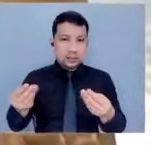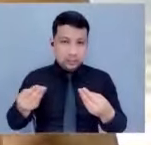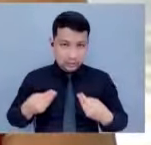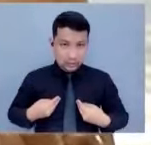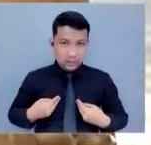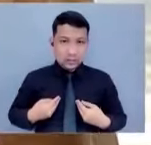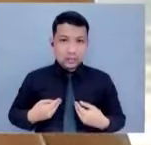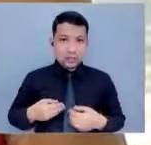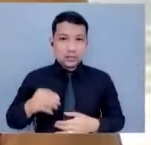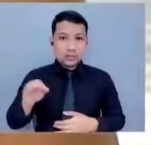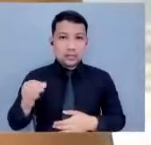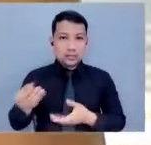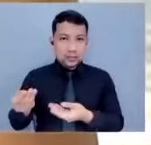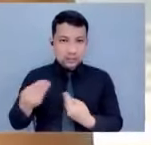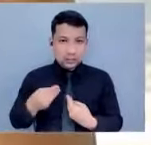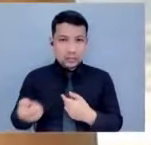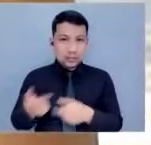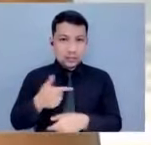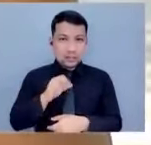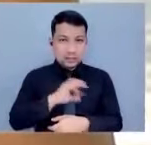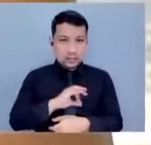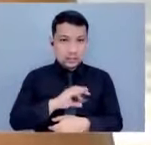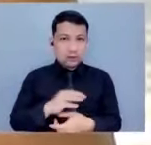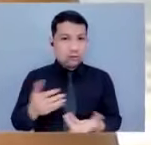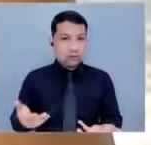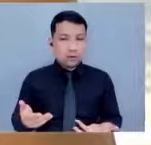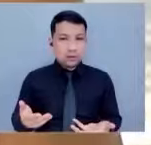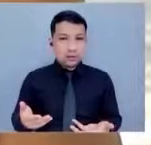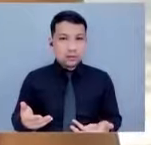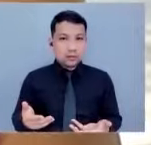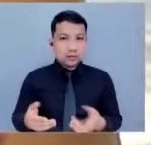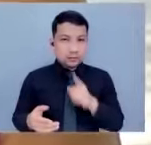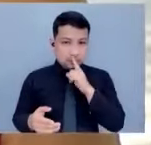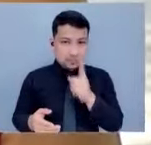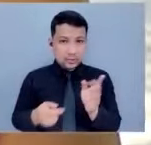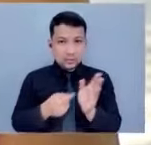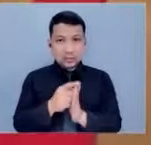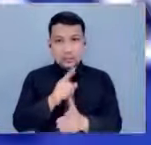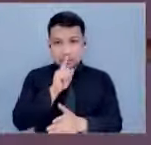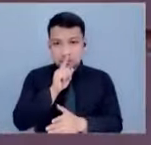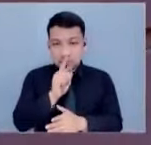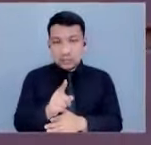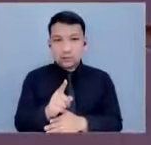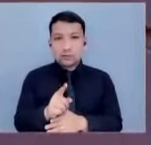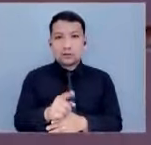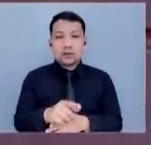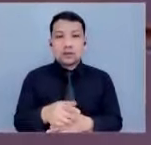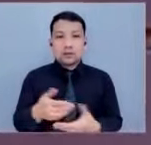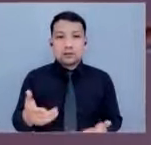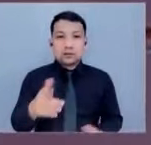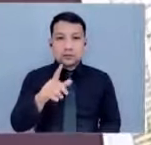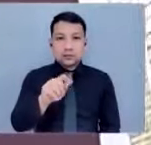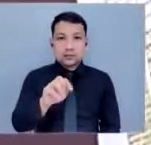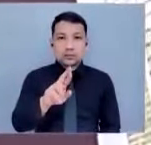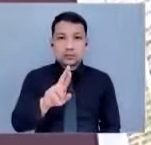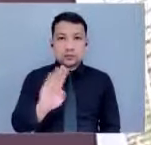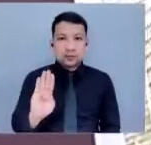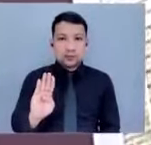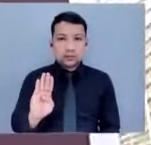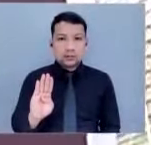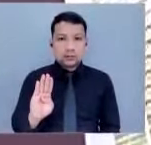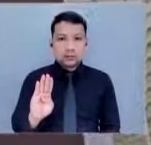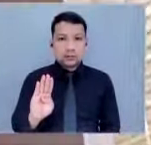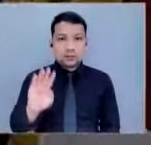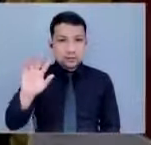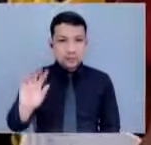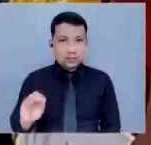na ibinibigay na kita namin. Yan ang katotohan. Real talk lang tayo, ha. Sabi ng LTFRB, isolated case ito.